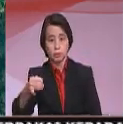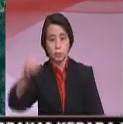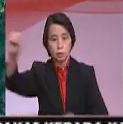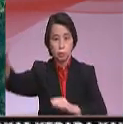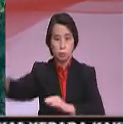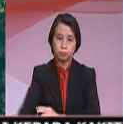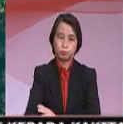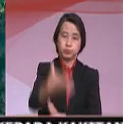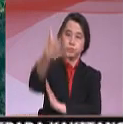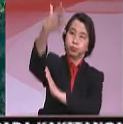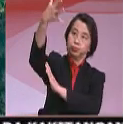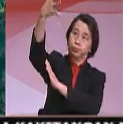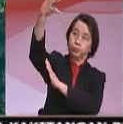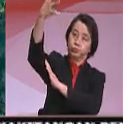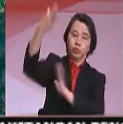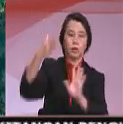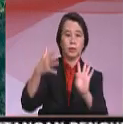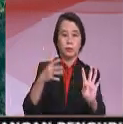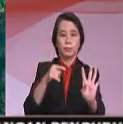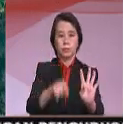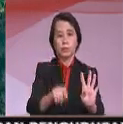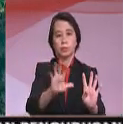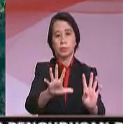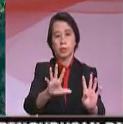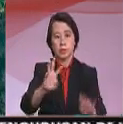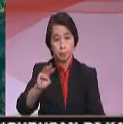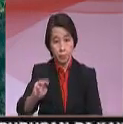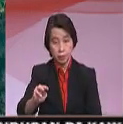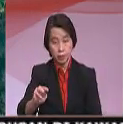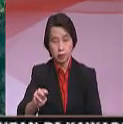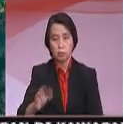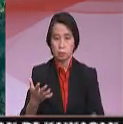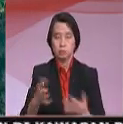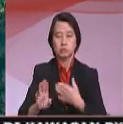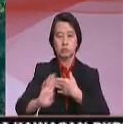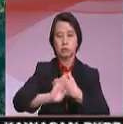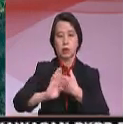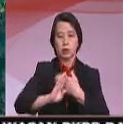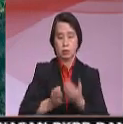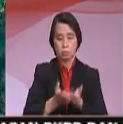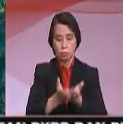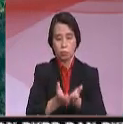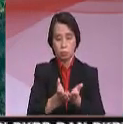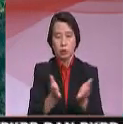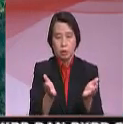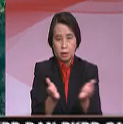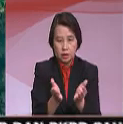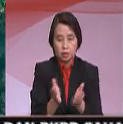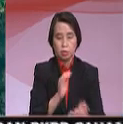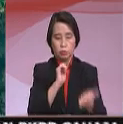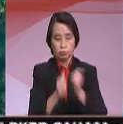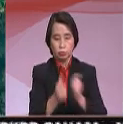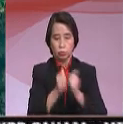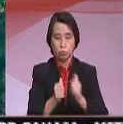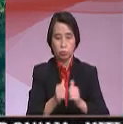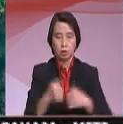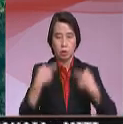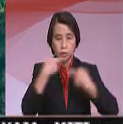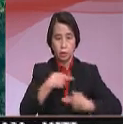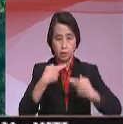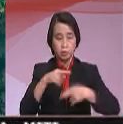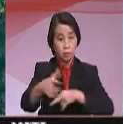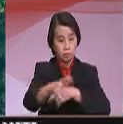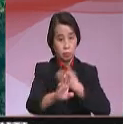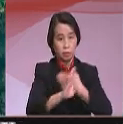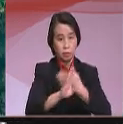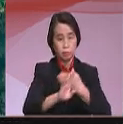ombak juga boleh mencecah 4.5 meter. Dan keadaan ini adalah berbahaya kepada bot-bot kecil serta sukan dan rekreasi laut. Amaran